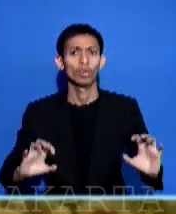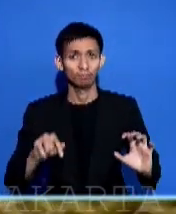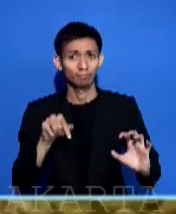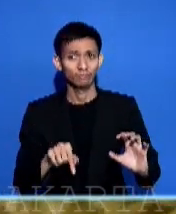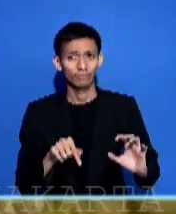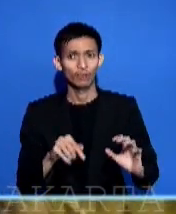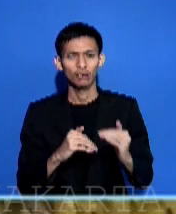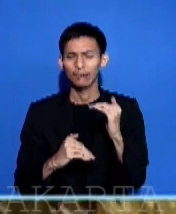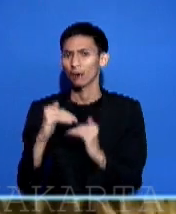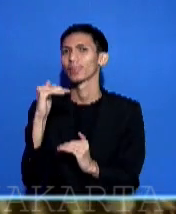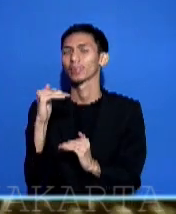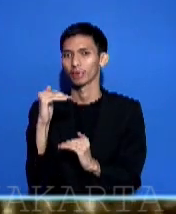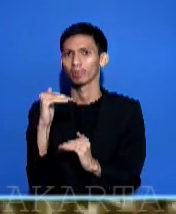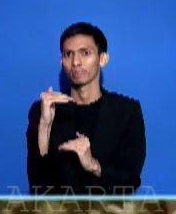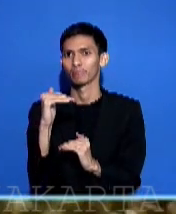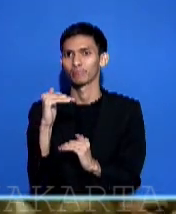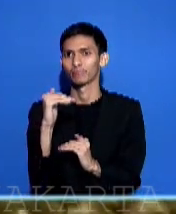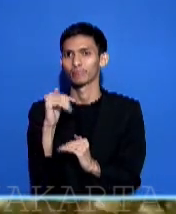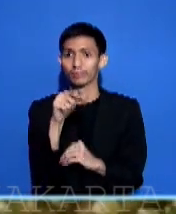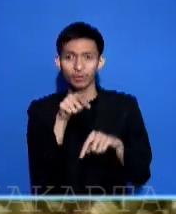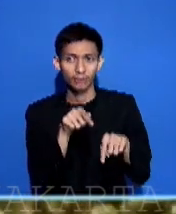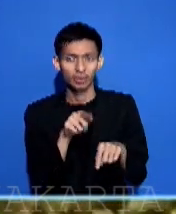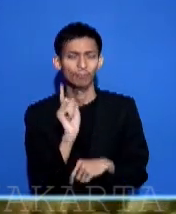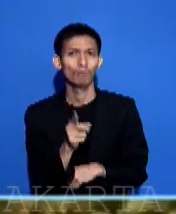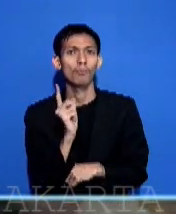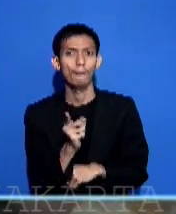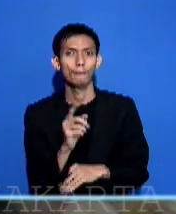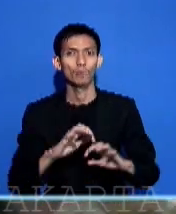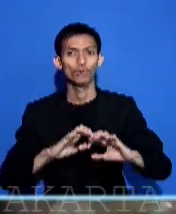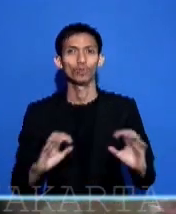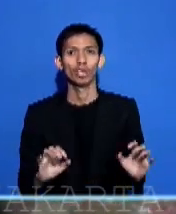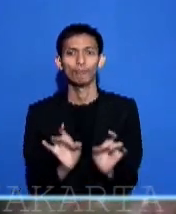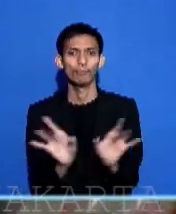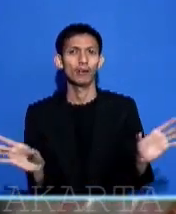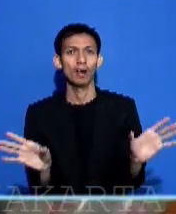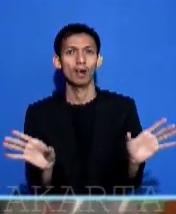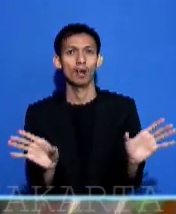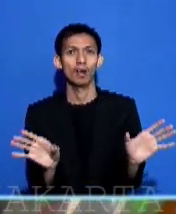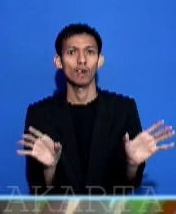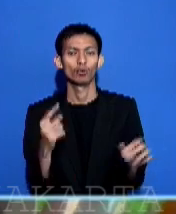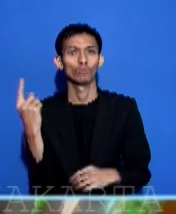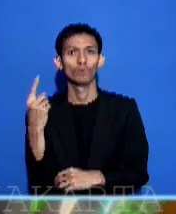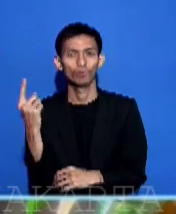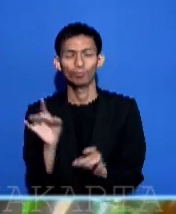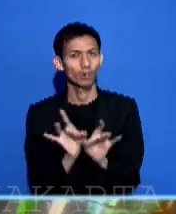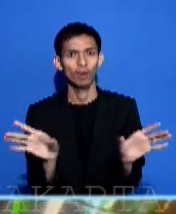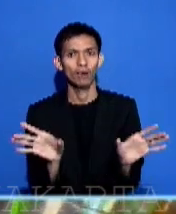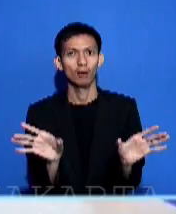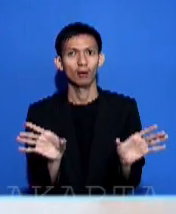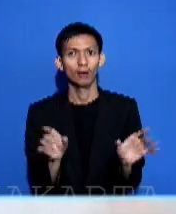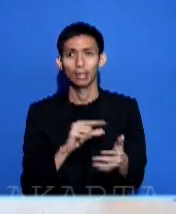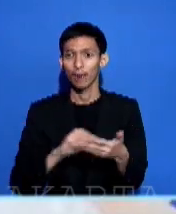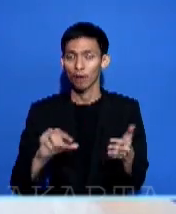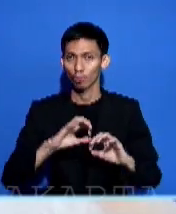tinggi dibandingkan lainnya. Hal ini lantaran durian yang dijualnya berbeda dengan durian pada umumnya. Namanya